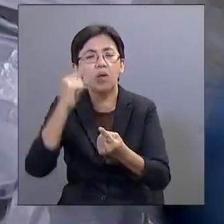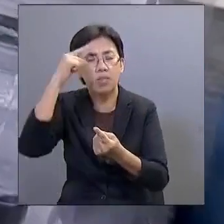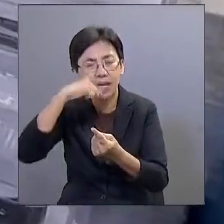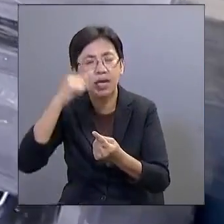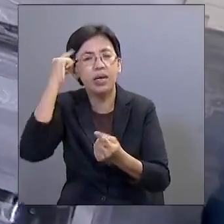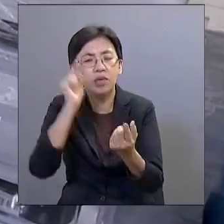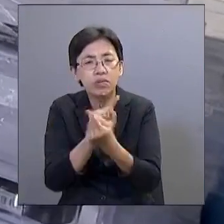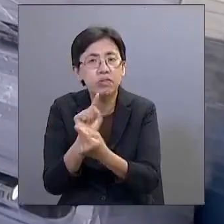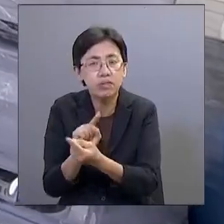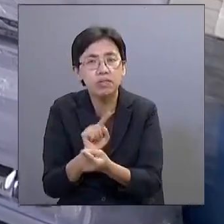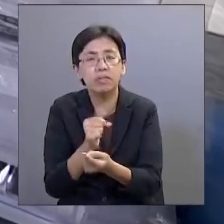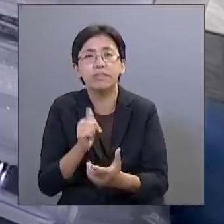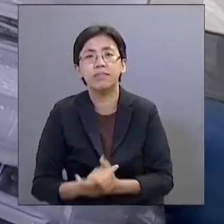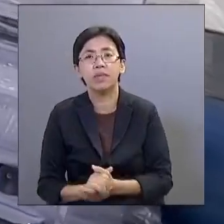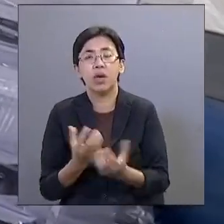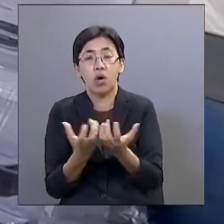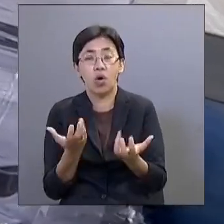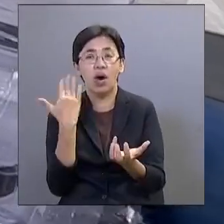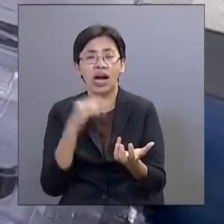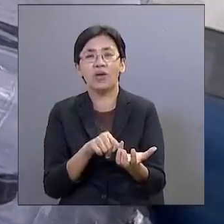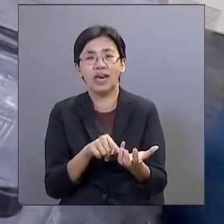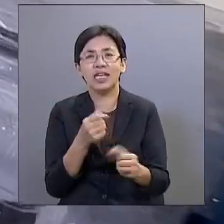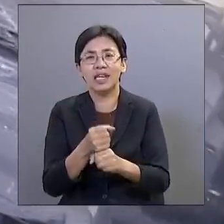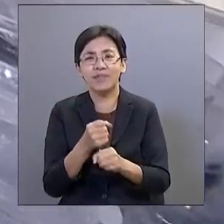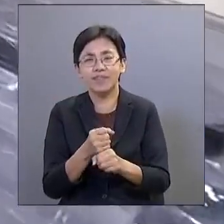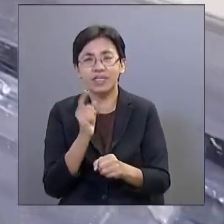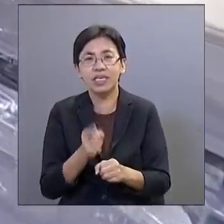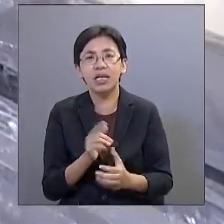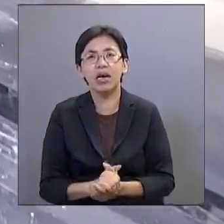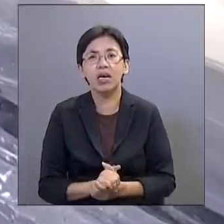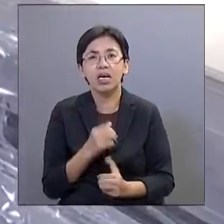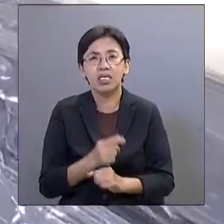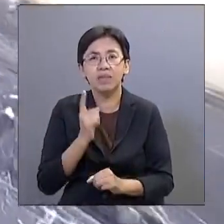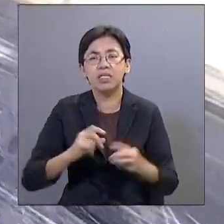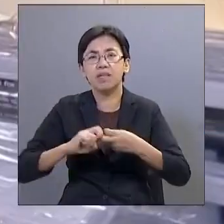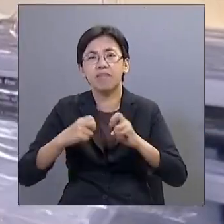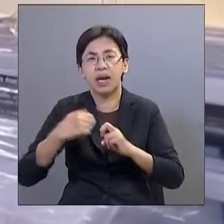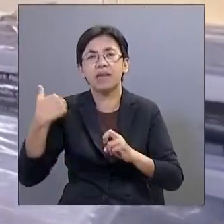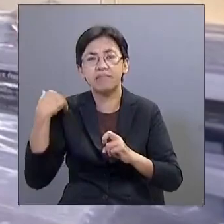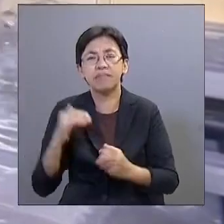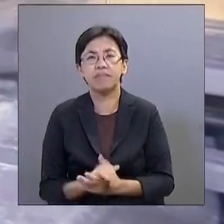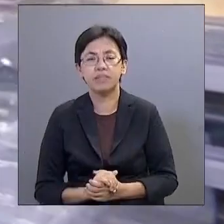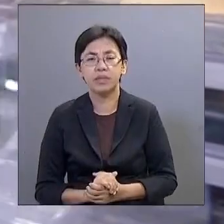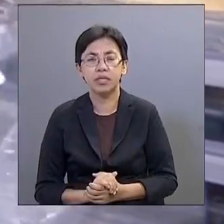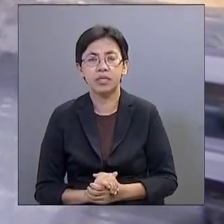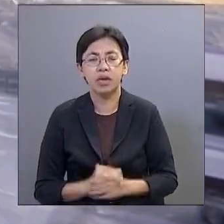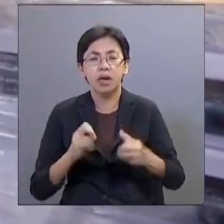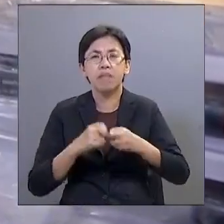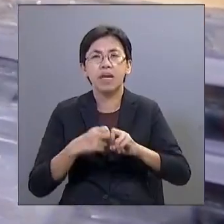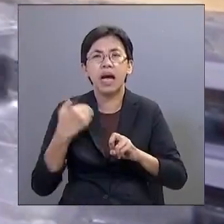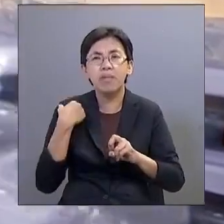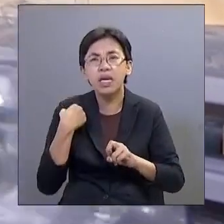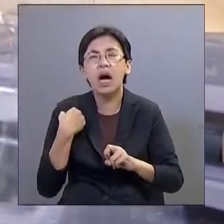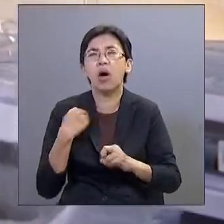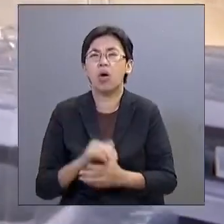เราก็เริ่มทดลองจากสินค้าเดิมที่เรามีอยู่แต่ก็พอเราทำจริงๆเนี่ยเราก็พบปัญหาเหมือนกันว่าเฮ้ยวัตถุดิบเหล่านี้มันไม่ได้ง่